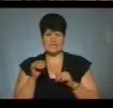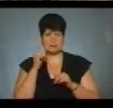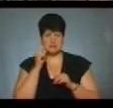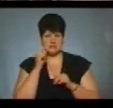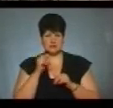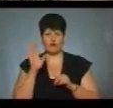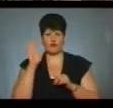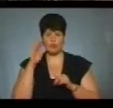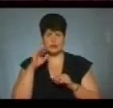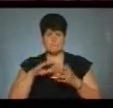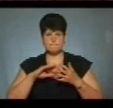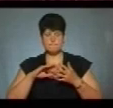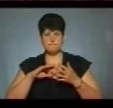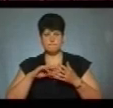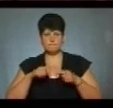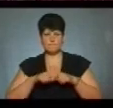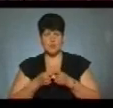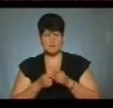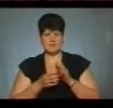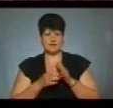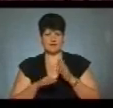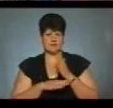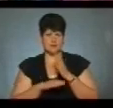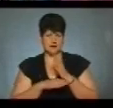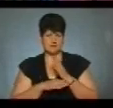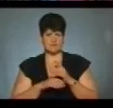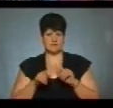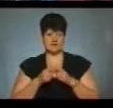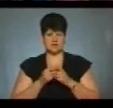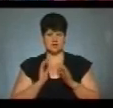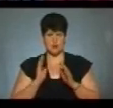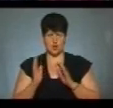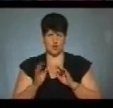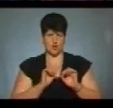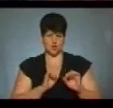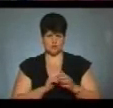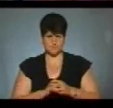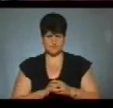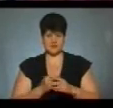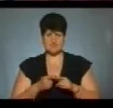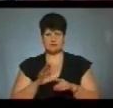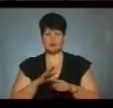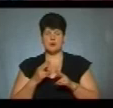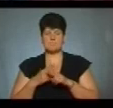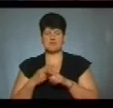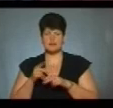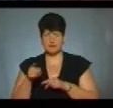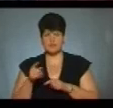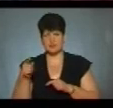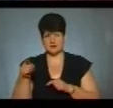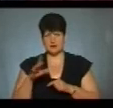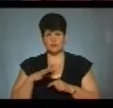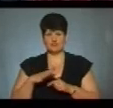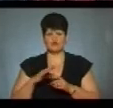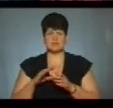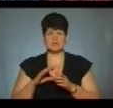дерев, затекла в підвал та знесла огорожу. Оцей прольот був металеві, а там тій самий прольот за великий був